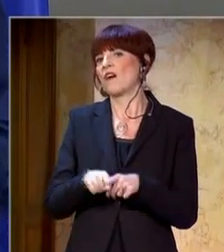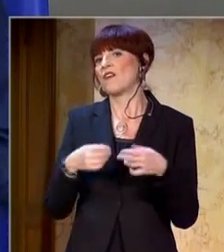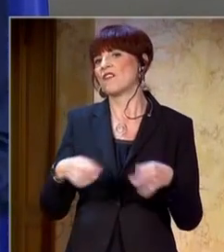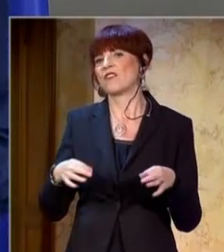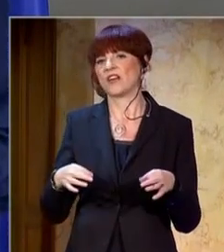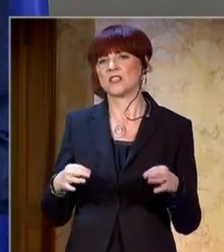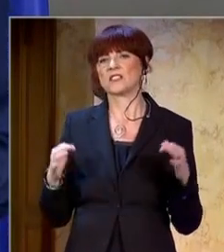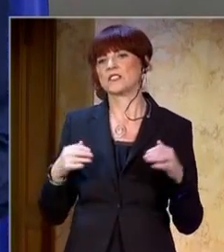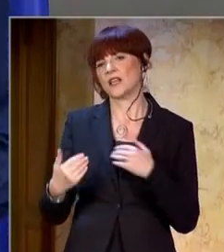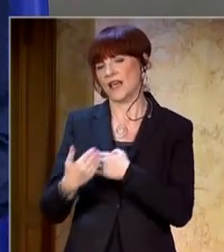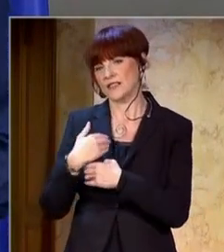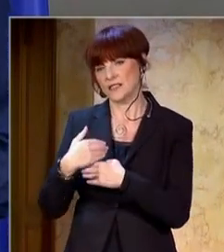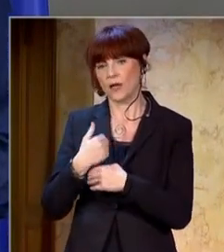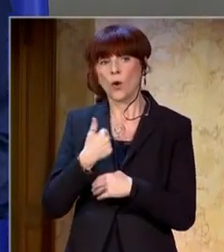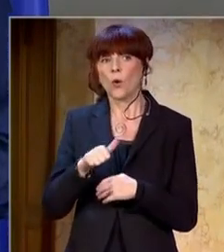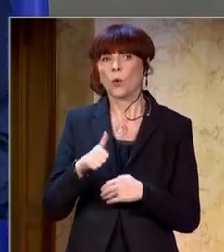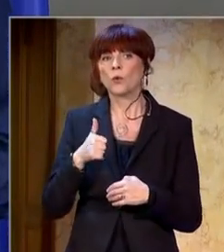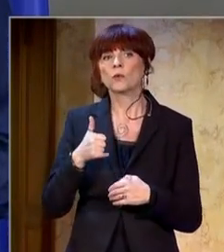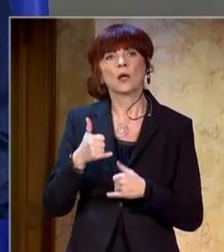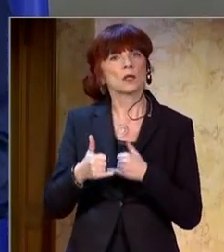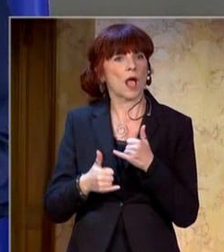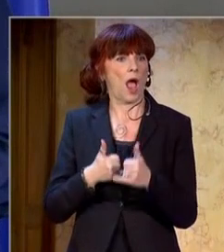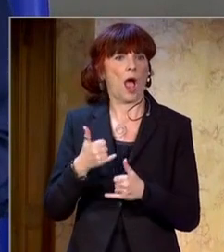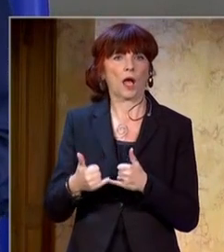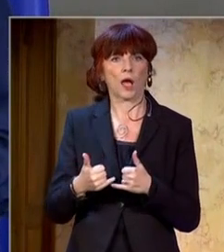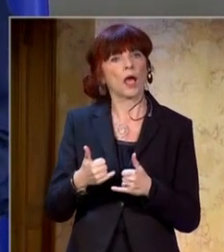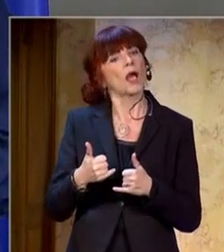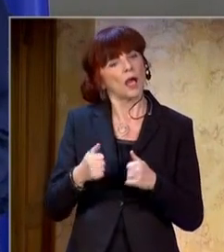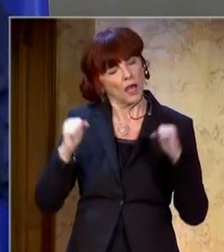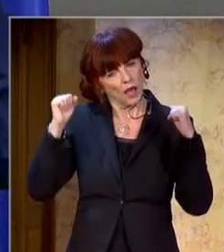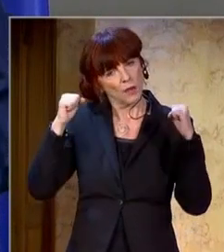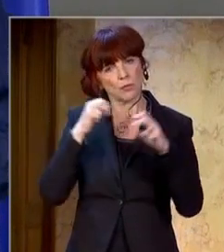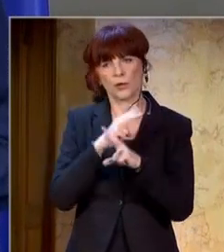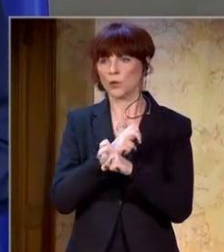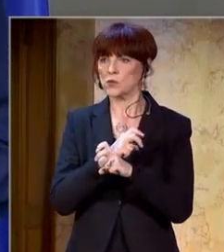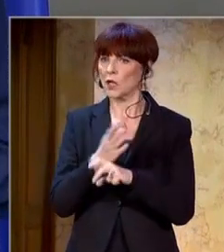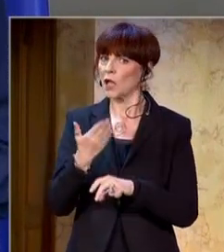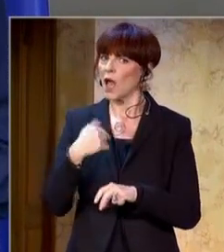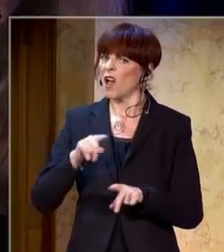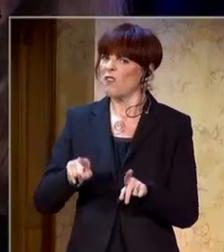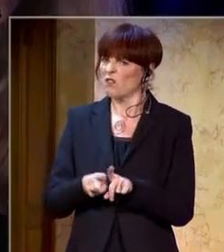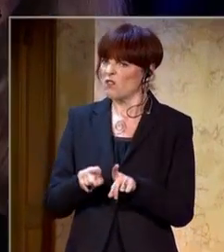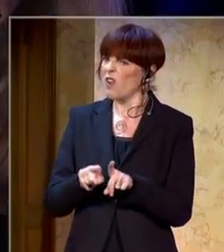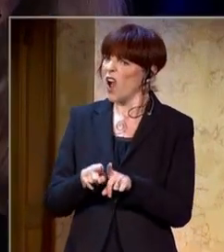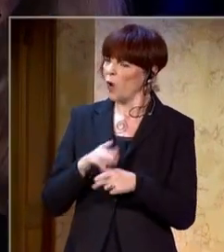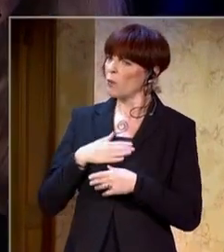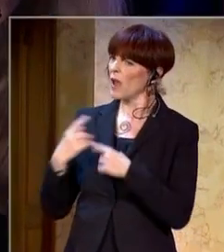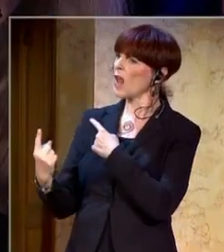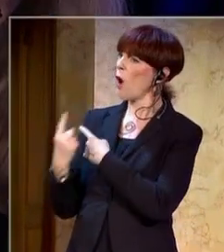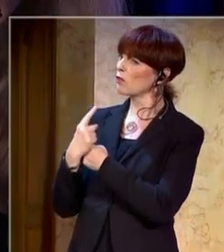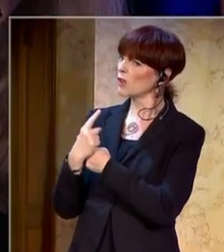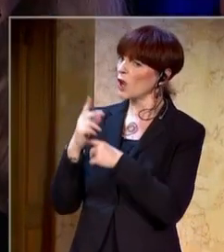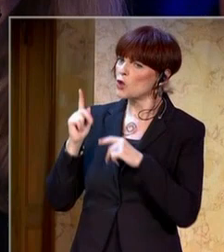100 Jahre Republik Österreich ist vor allem für mich ein Auftrag, ein paar Gedanken mit Ihnen heute zu teilen, was wir gelernt